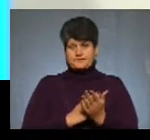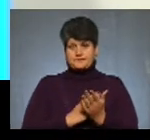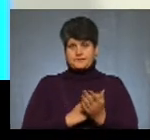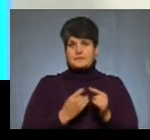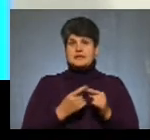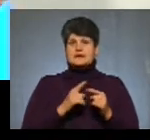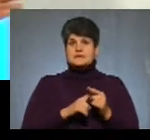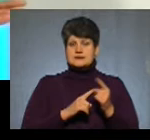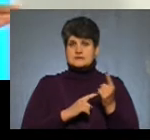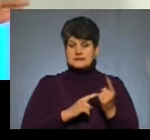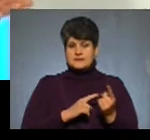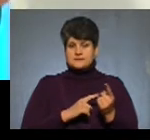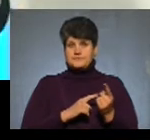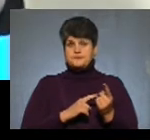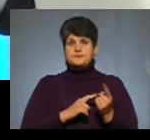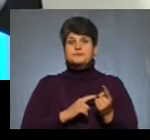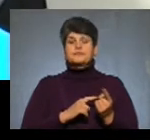Це